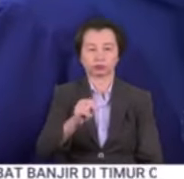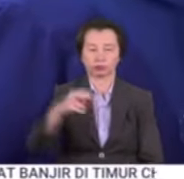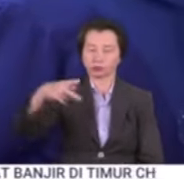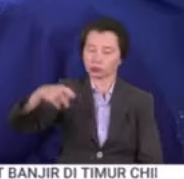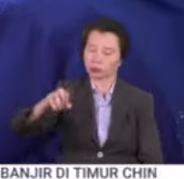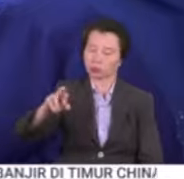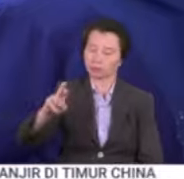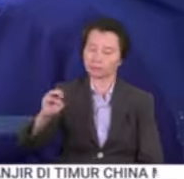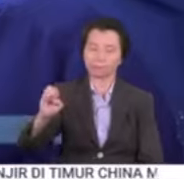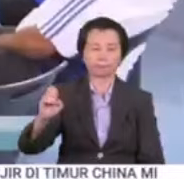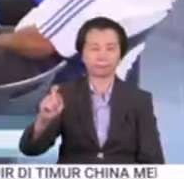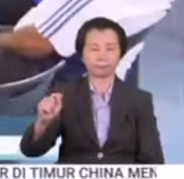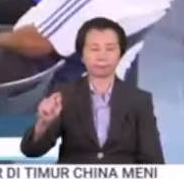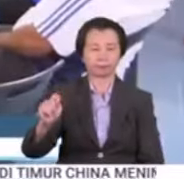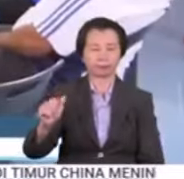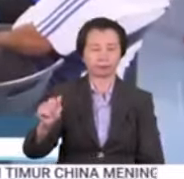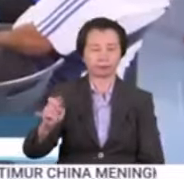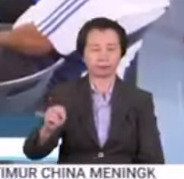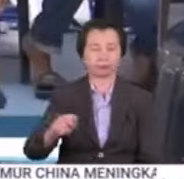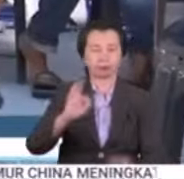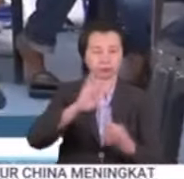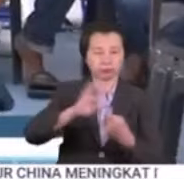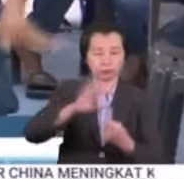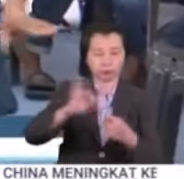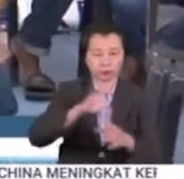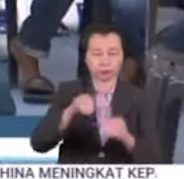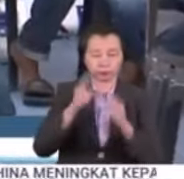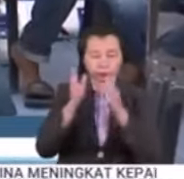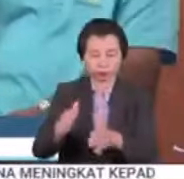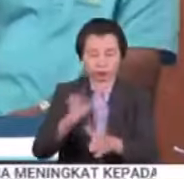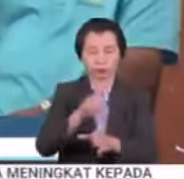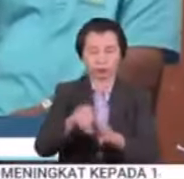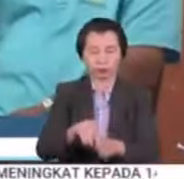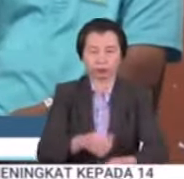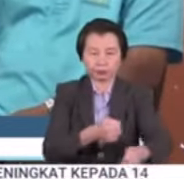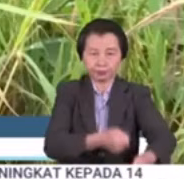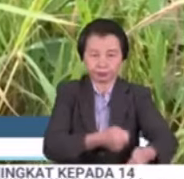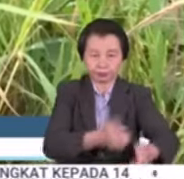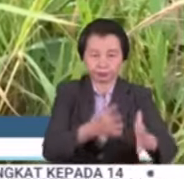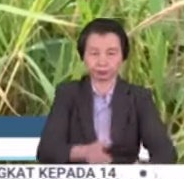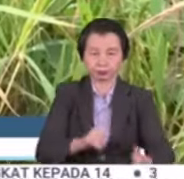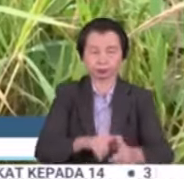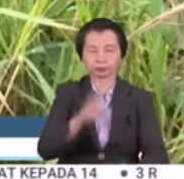permatangan Pulau Pinang isu tempatan menjadi tumpuan termasuk golongan pesawat